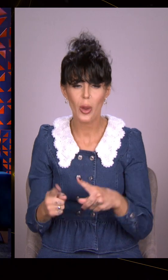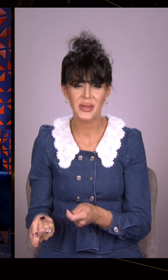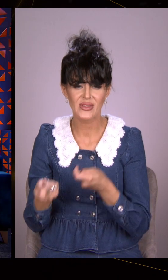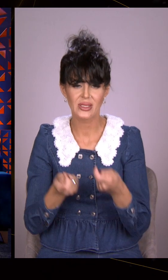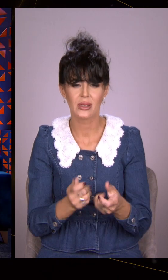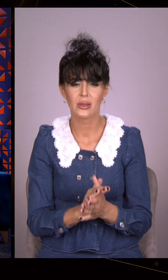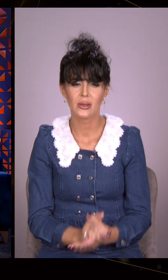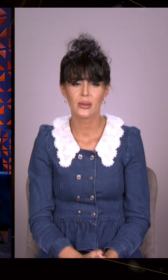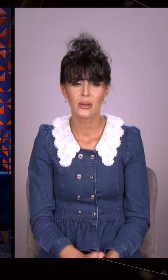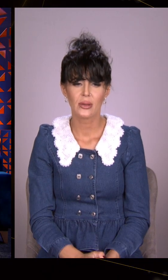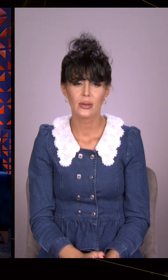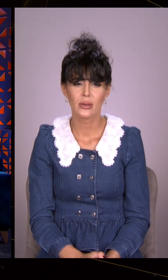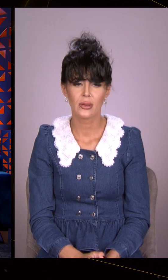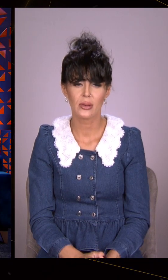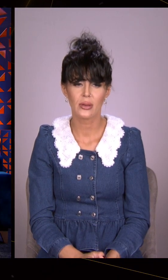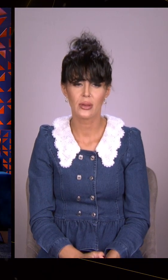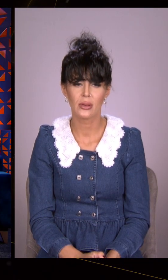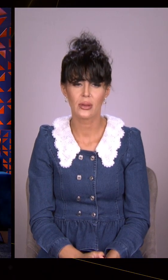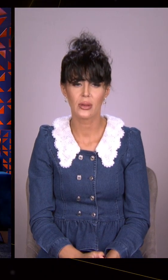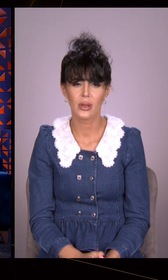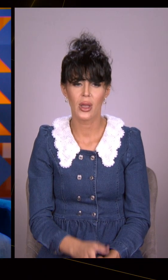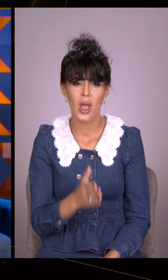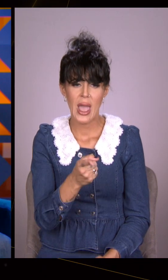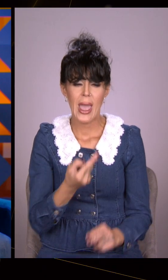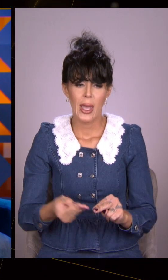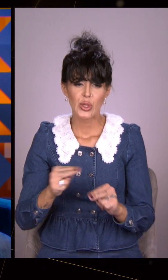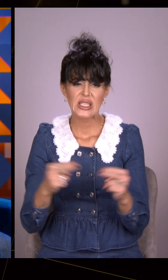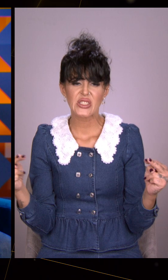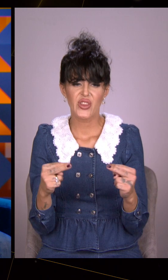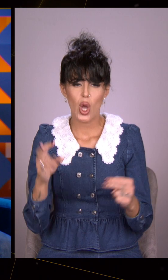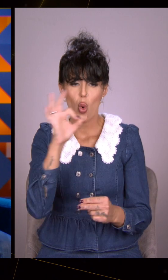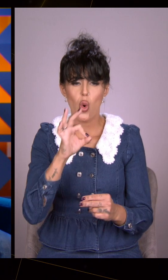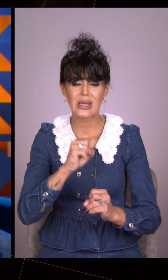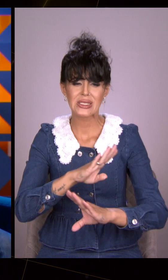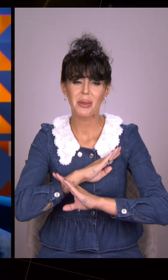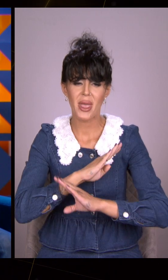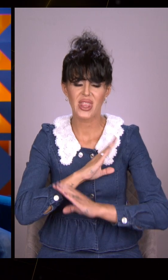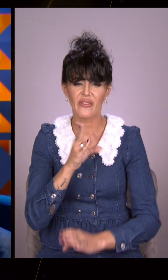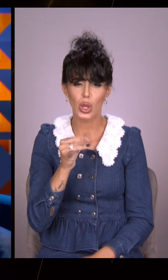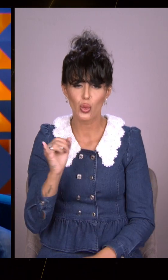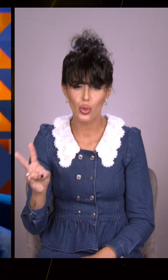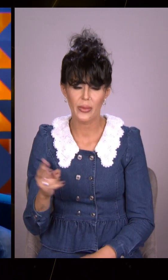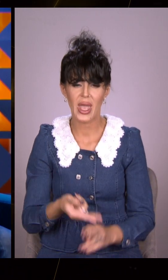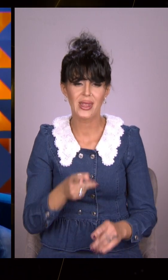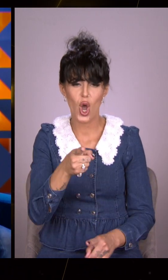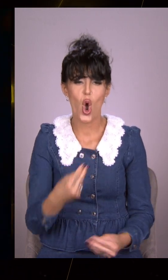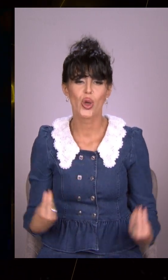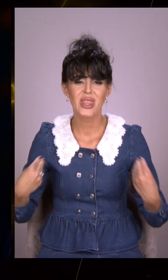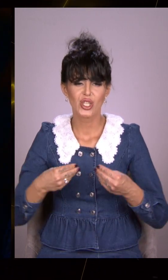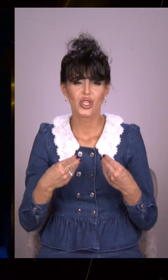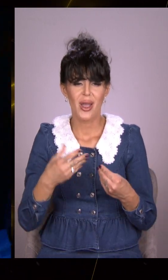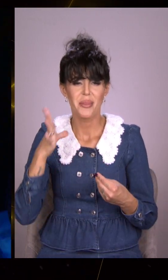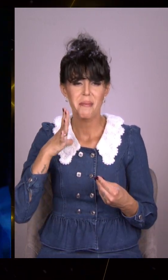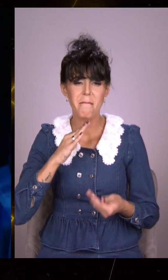Покажіть. Власне, свідоцтво про народження онука, крижима, в якої крестили маленького.